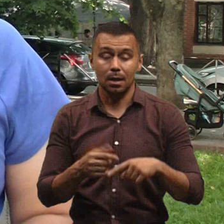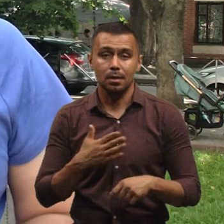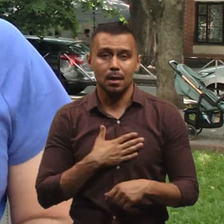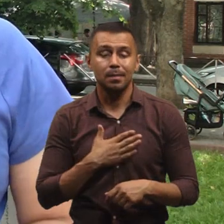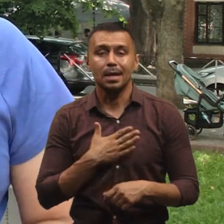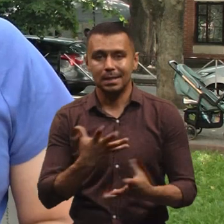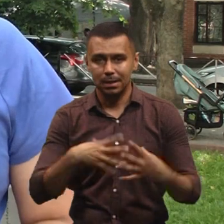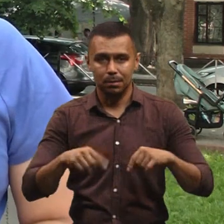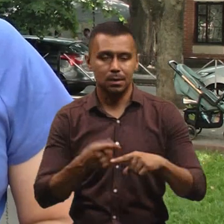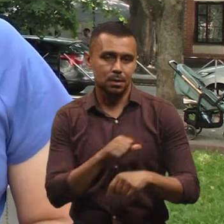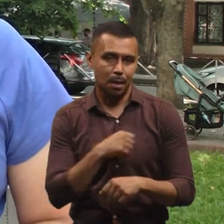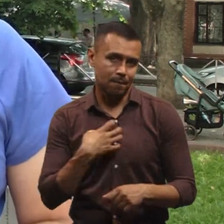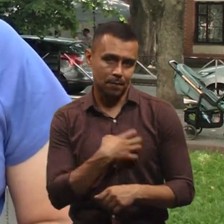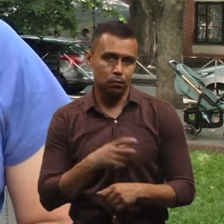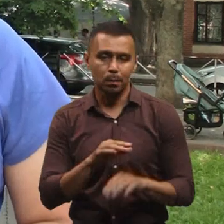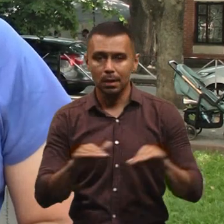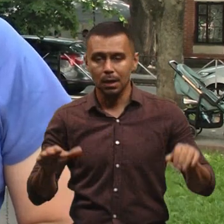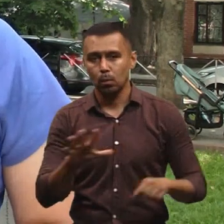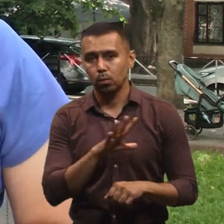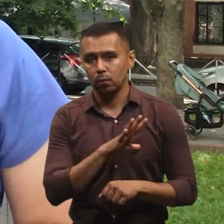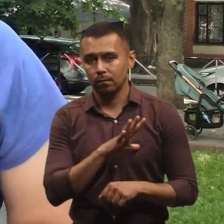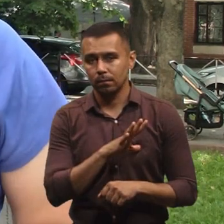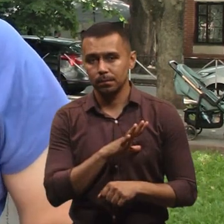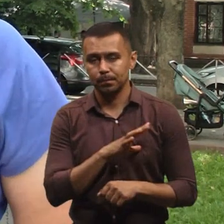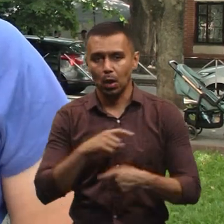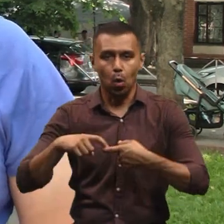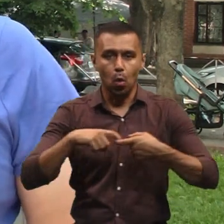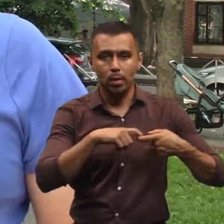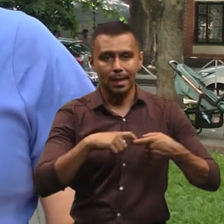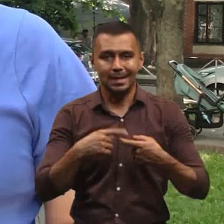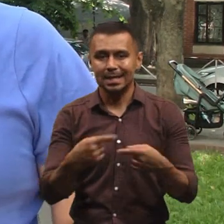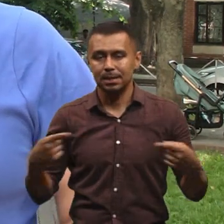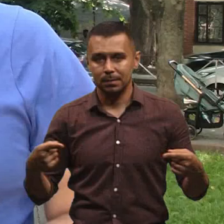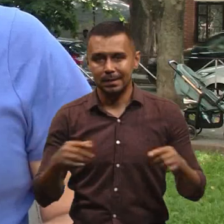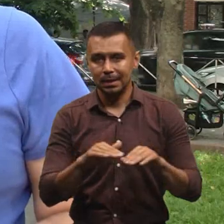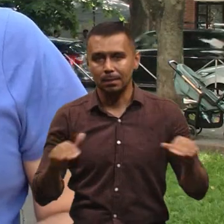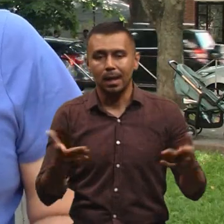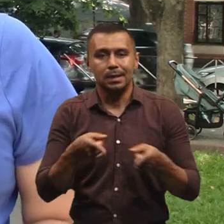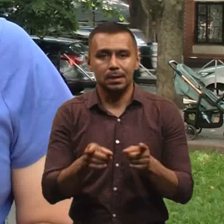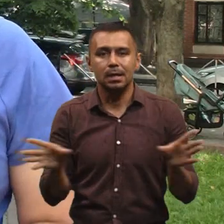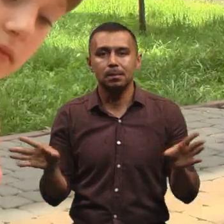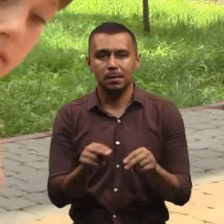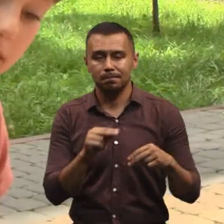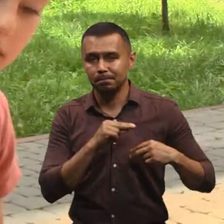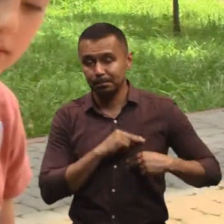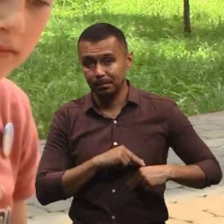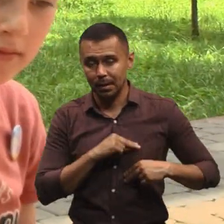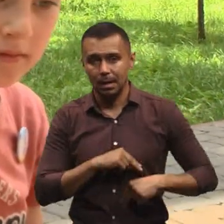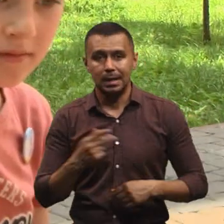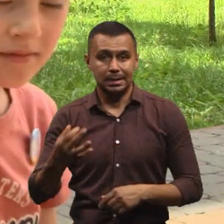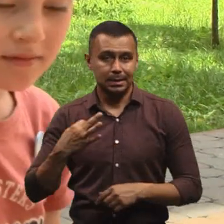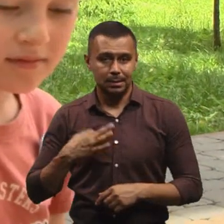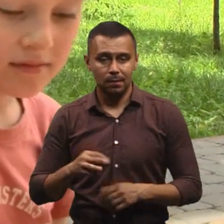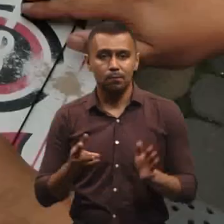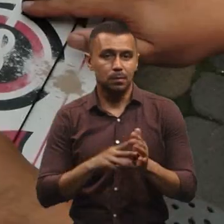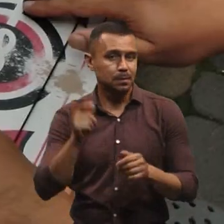наші сім'ї це найважливіше щоб дітей був контакт з іншими дітьми якась дійсно співдія син Назара